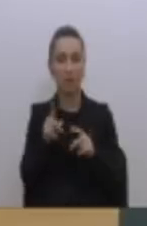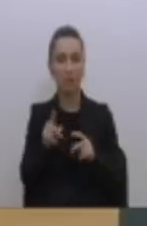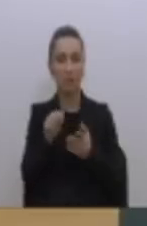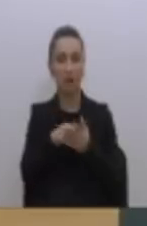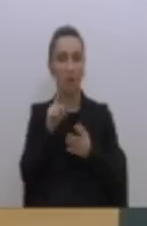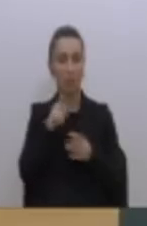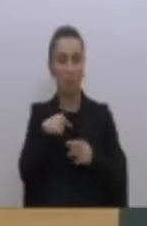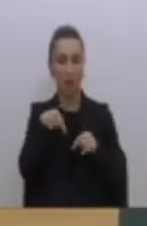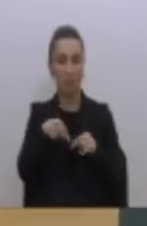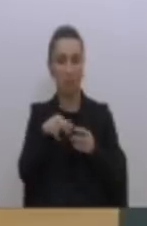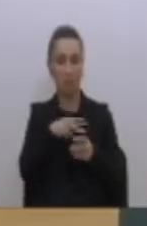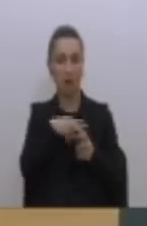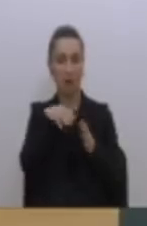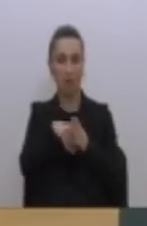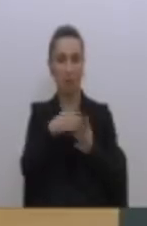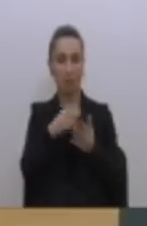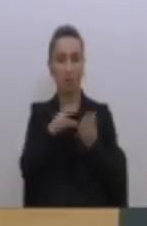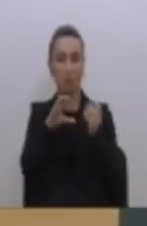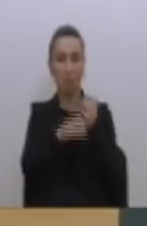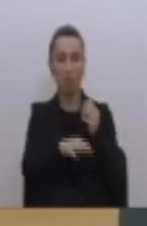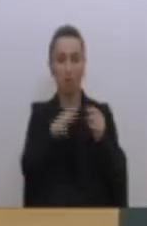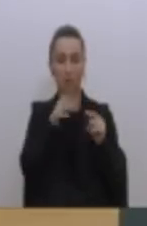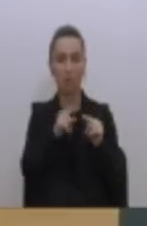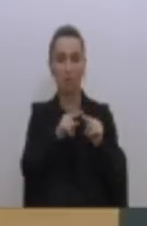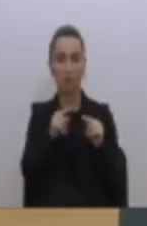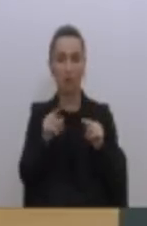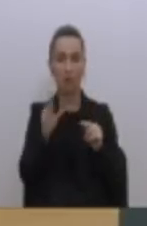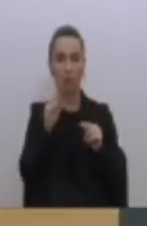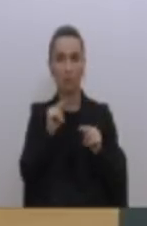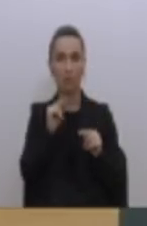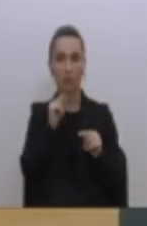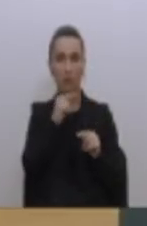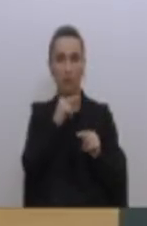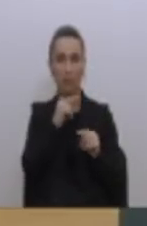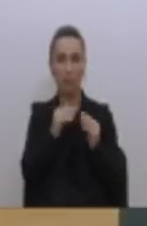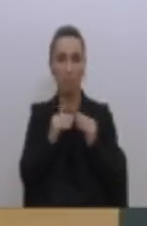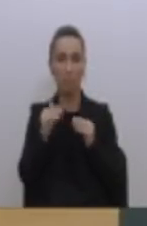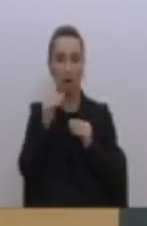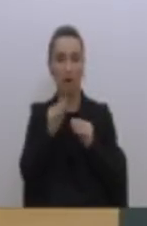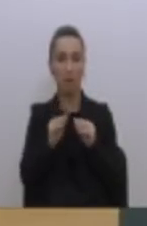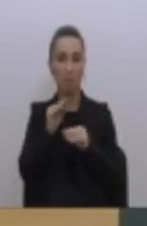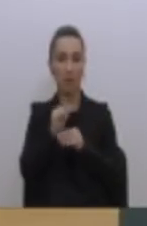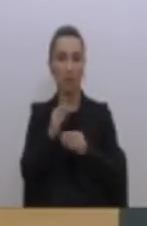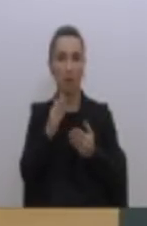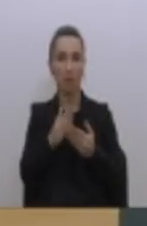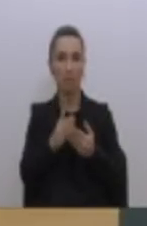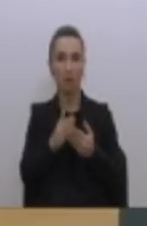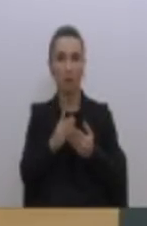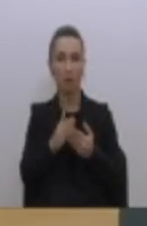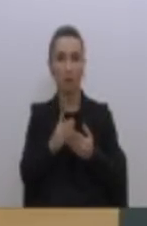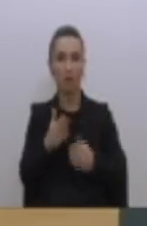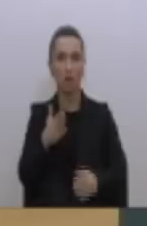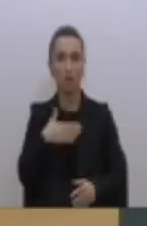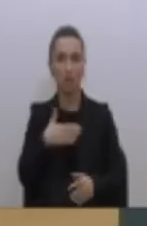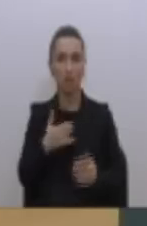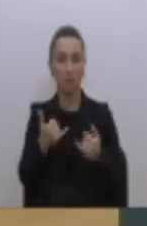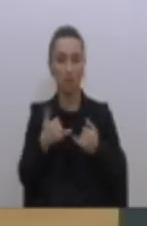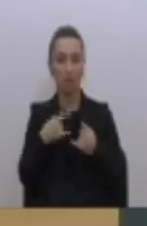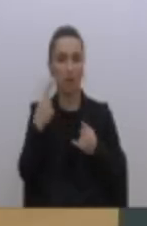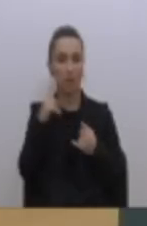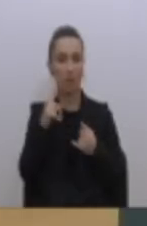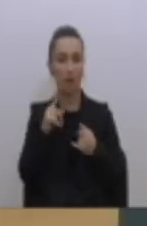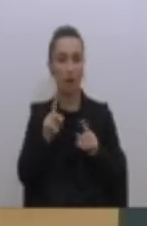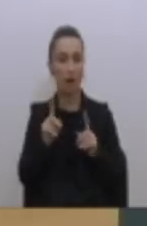ამ პარლამენტში ვარ ამ ბოლო წლების განმავლობაში, როცა ეს ეკონომიკური მაღალი ზრდა გვაქვს, ჩემთვის იდეაში არ